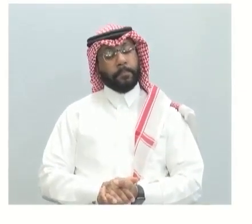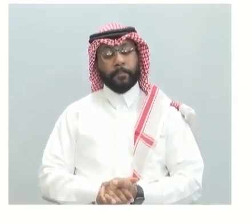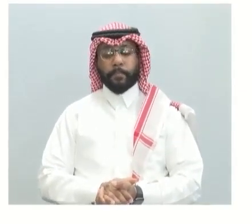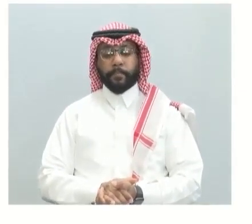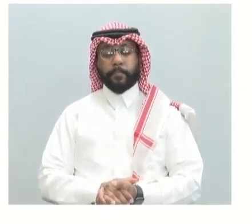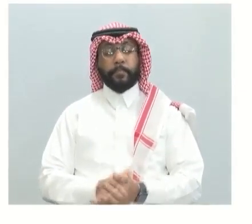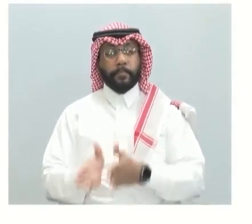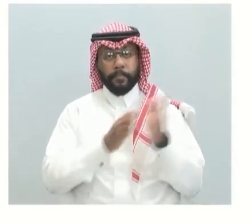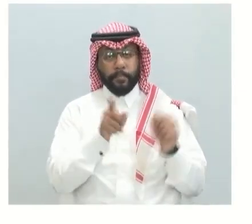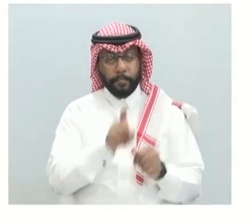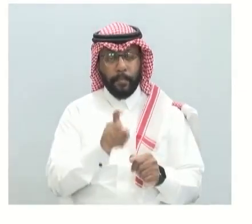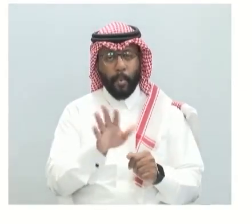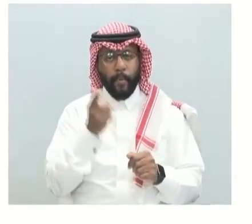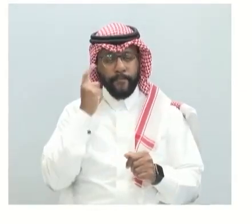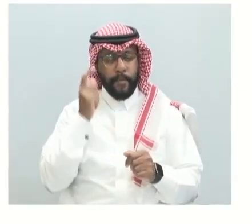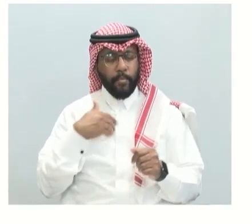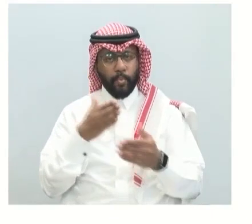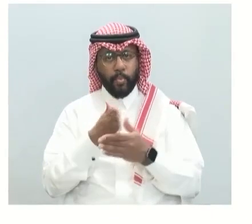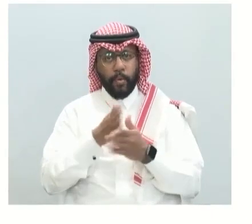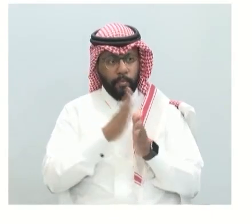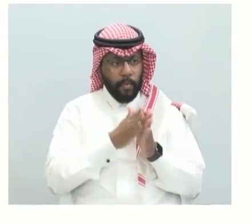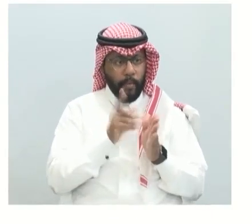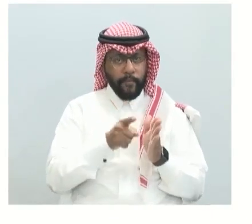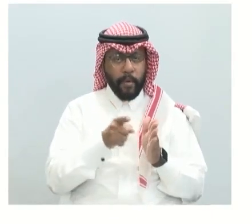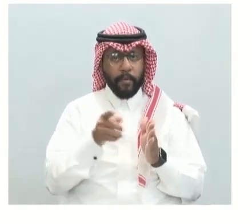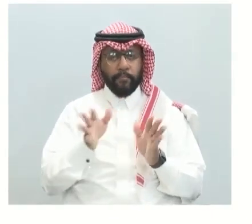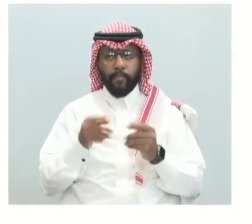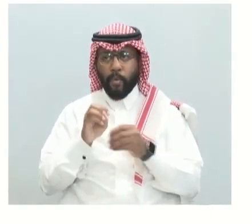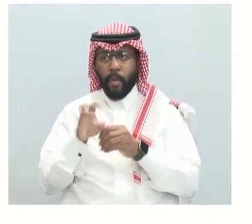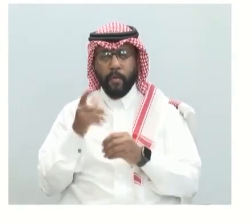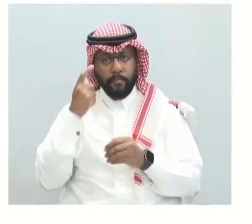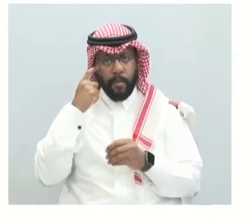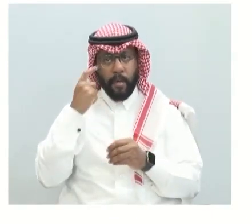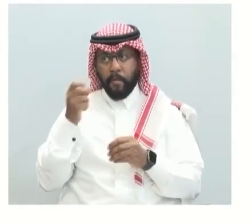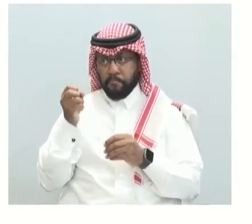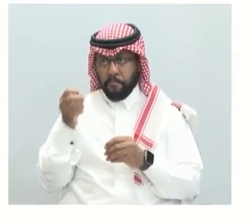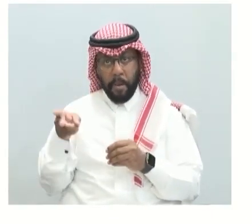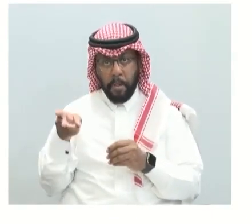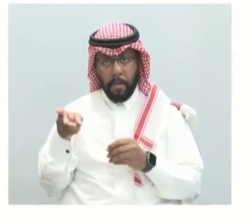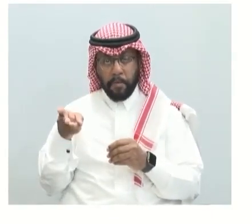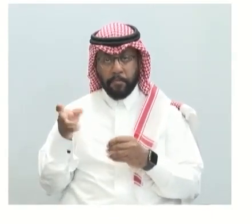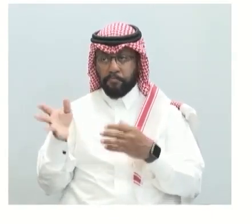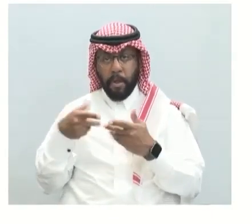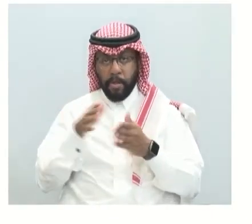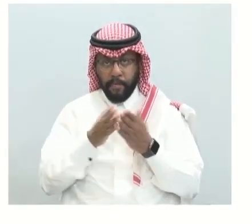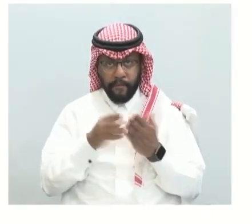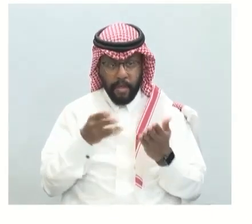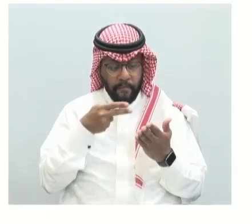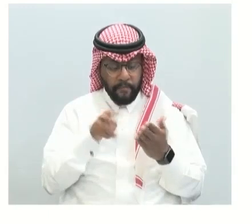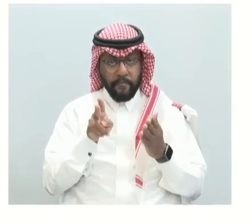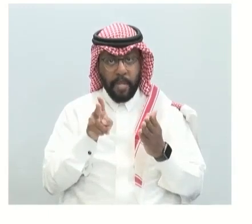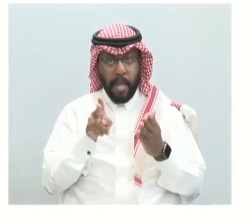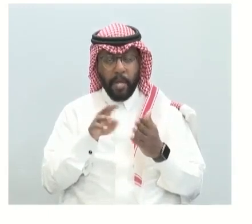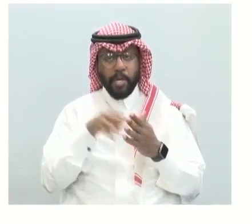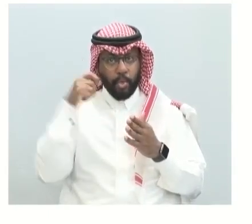طبعا هل يستطيع تحرير محتويات المجلد على حسب الصلاحيات والاذونات التي انا اعطيها للشخص عنده مشاركه